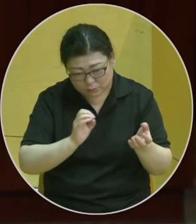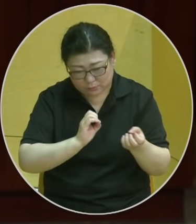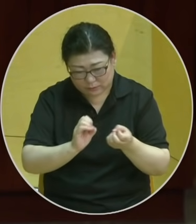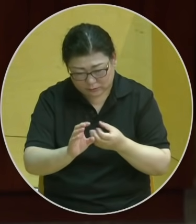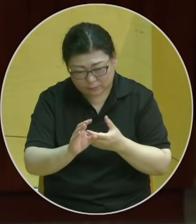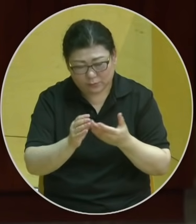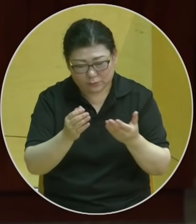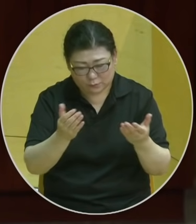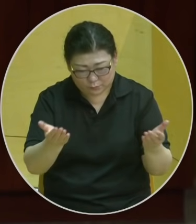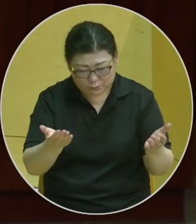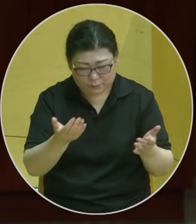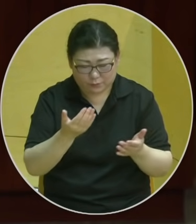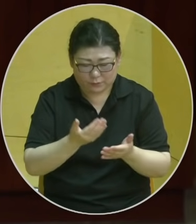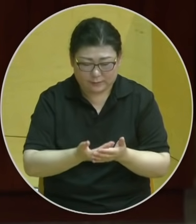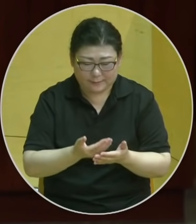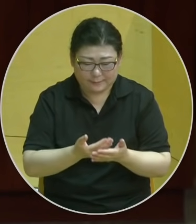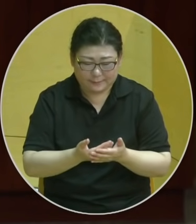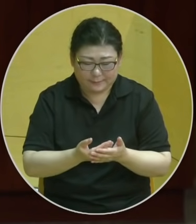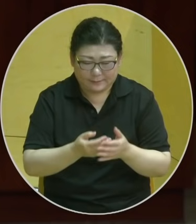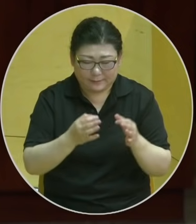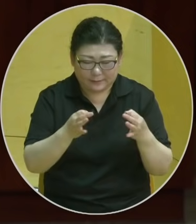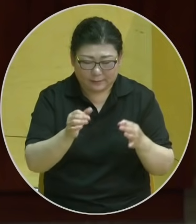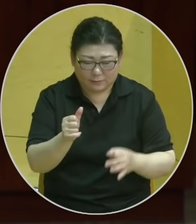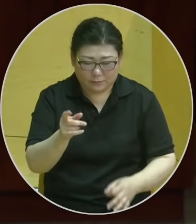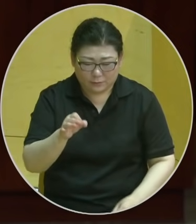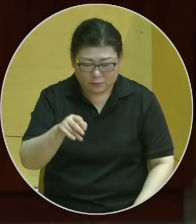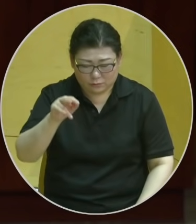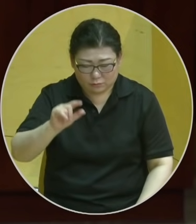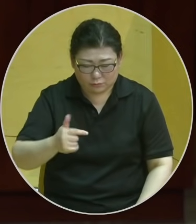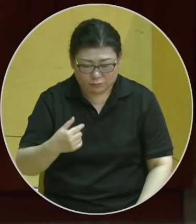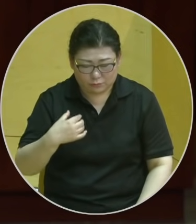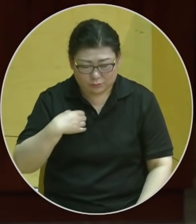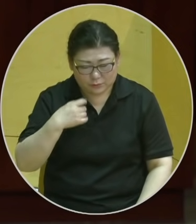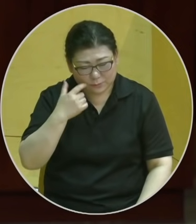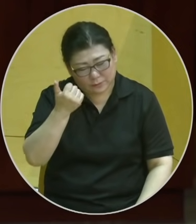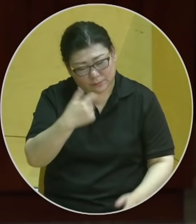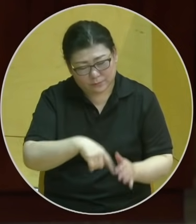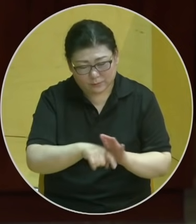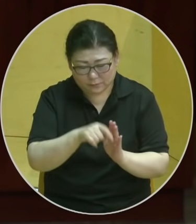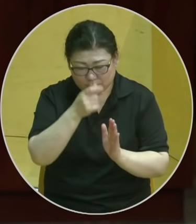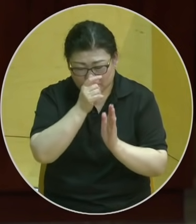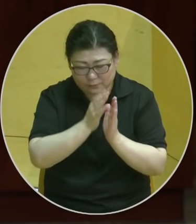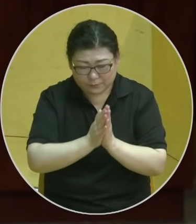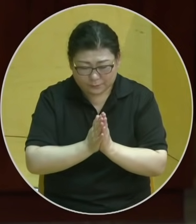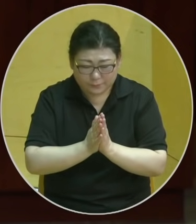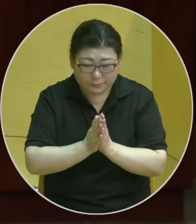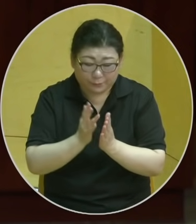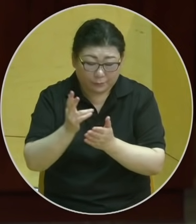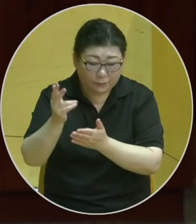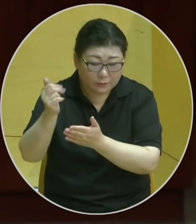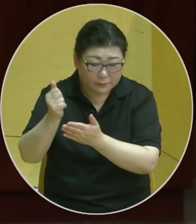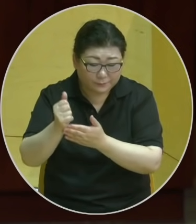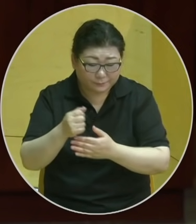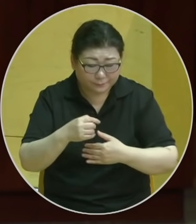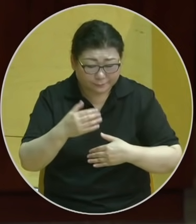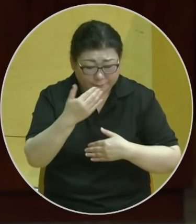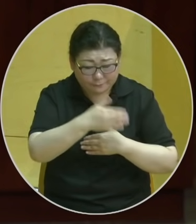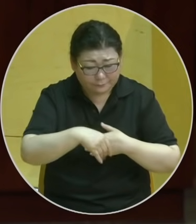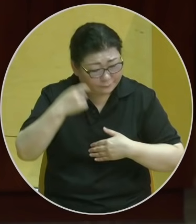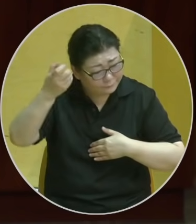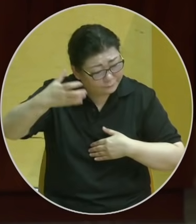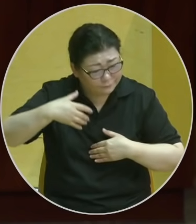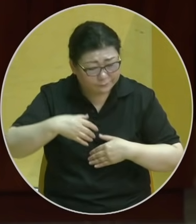주시옵소서. 김영준 담임 목사님을 위하여 기도합니다. 주님께서 영육간에 강건하게 하여